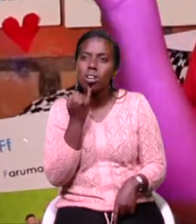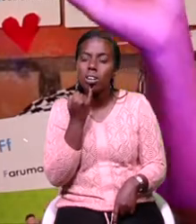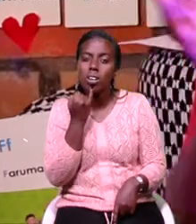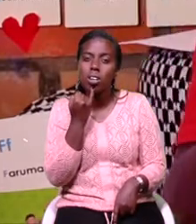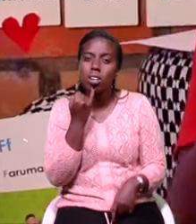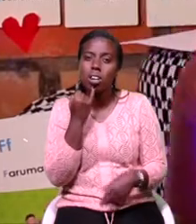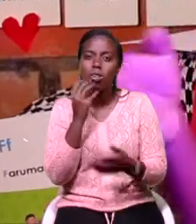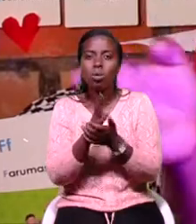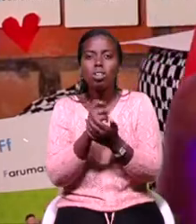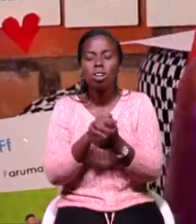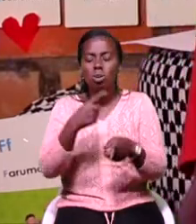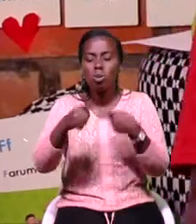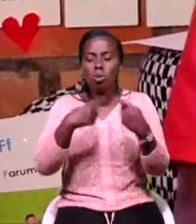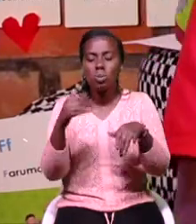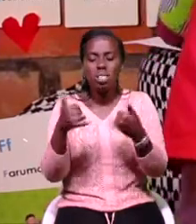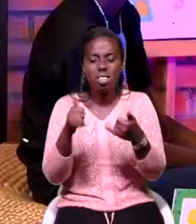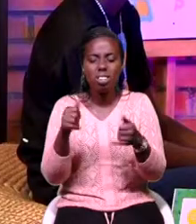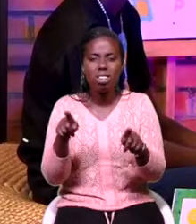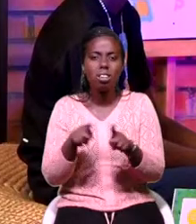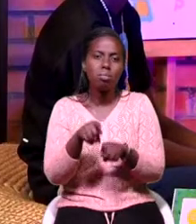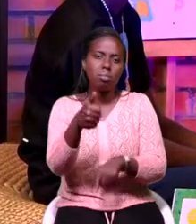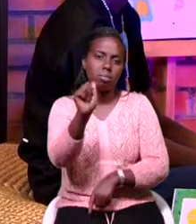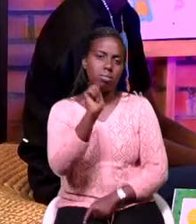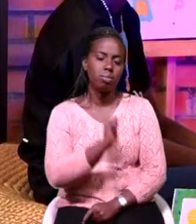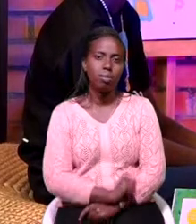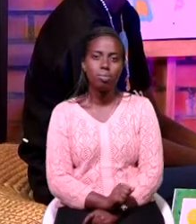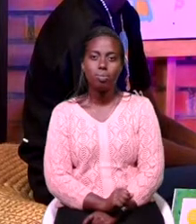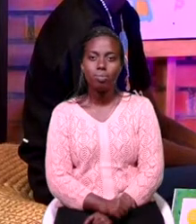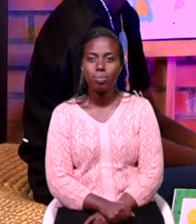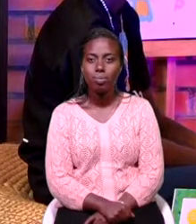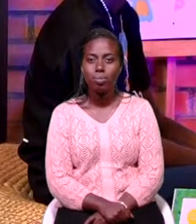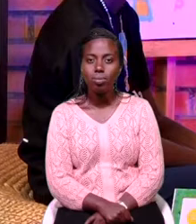ngo nkomeze nkinane nawe.